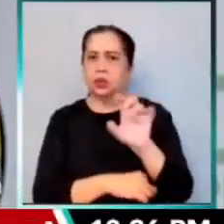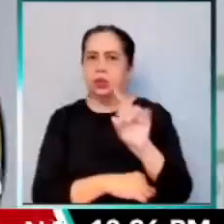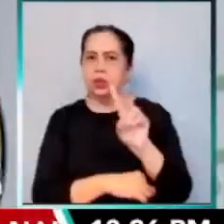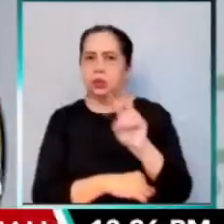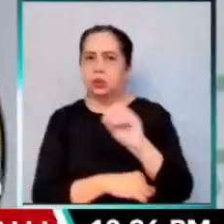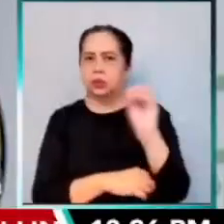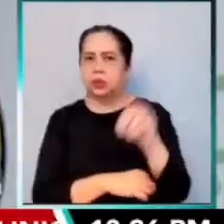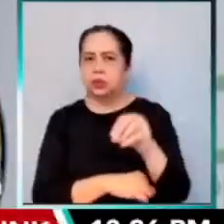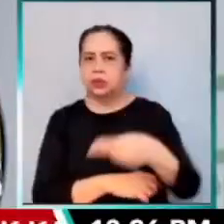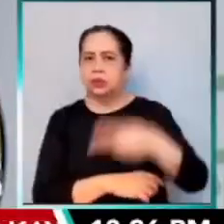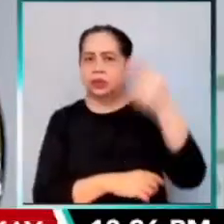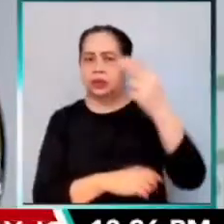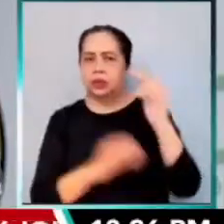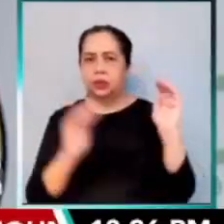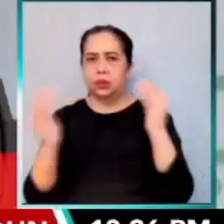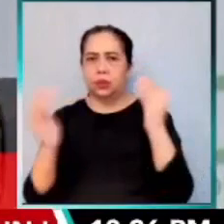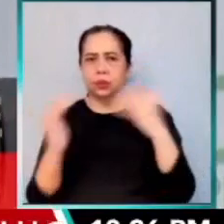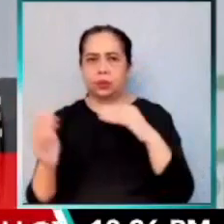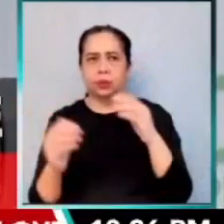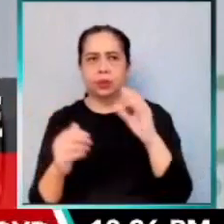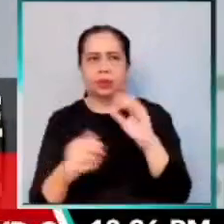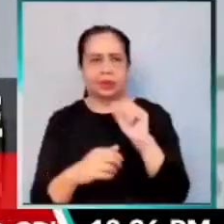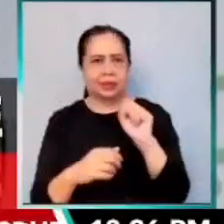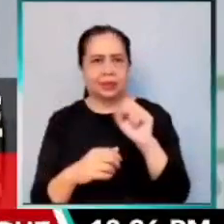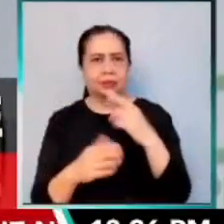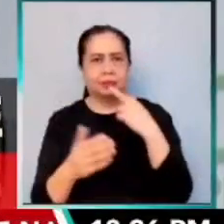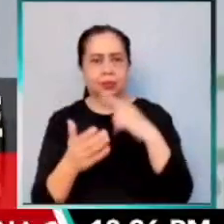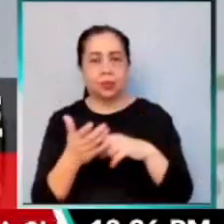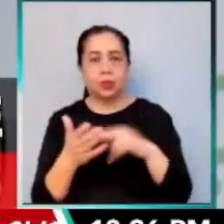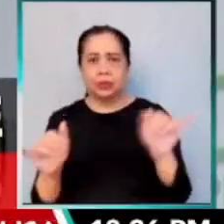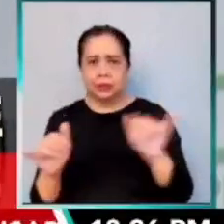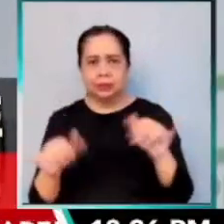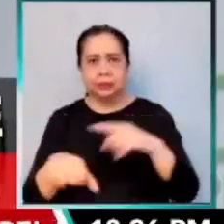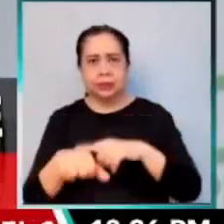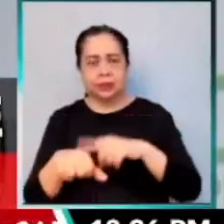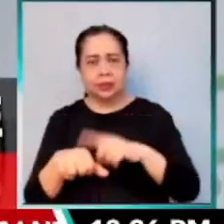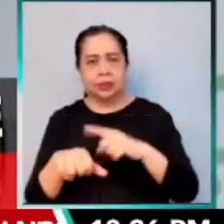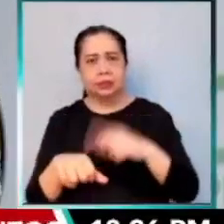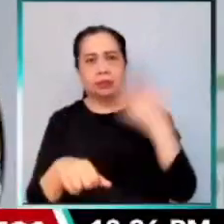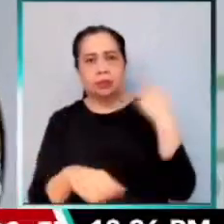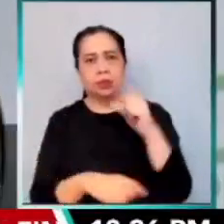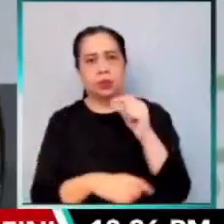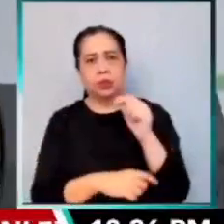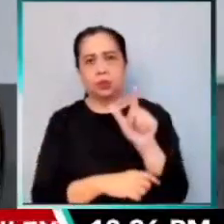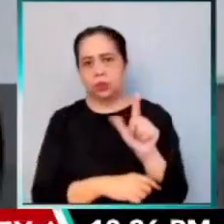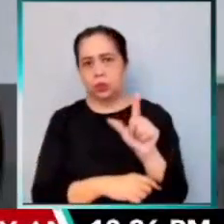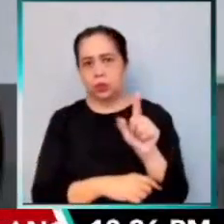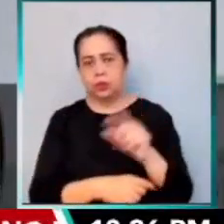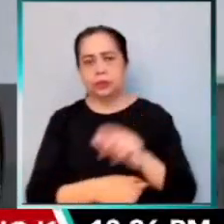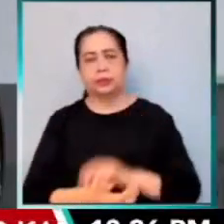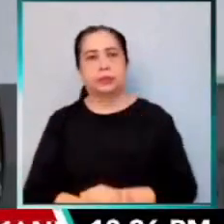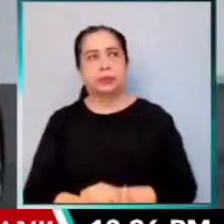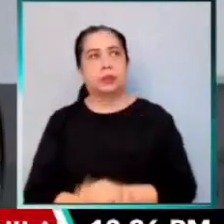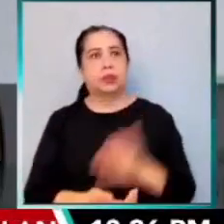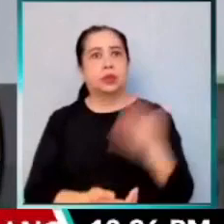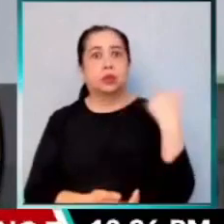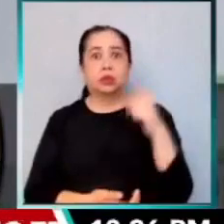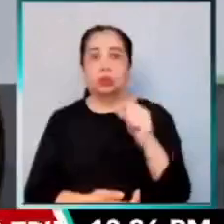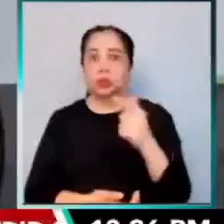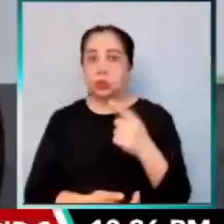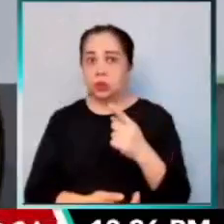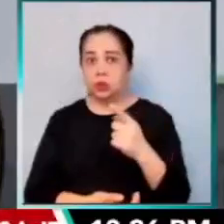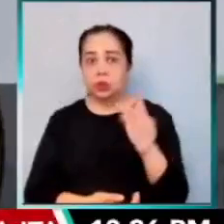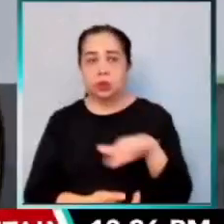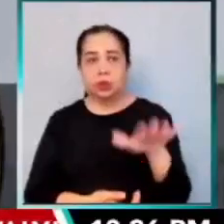higher compared to the cases we reported during this same time period in 2021. Noong 2021, ang ating